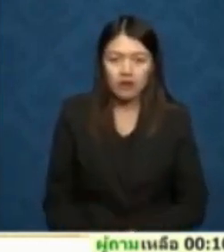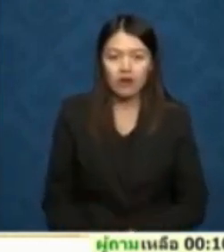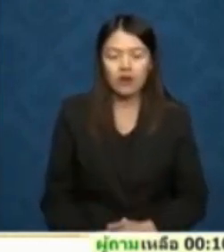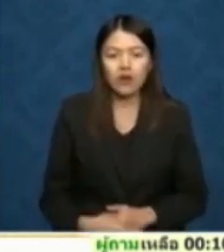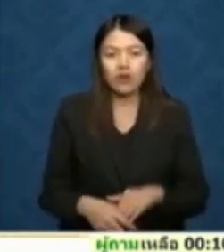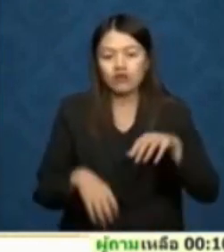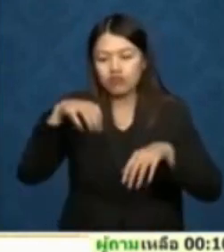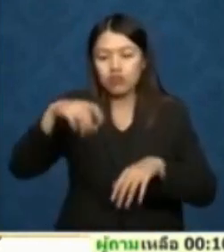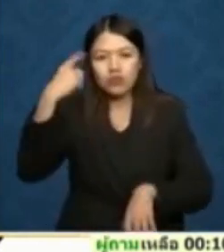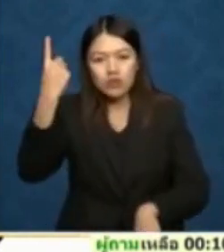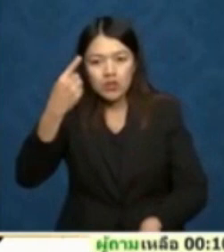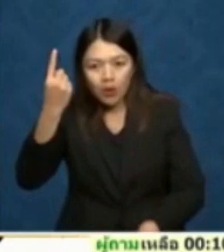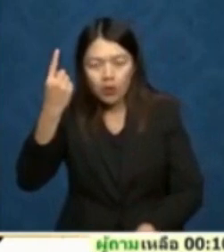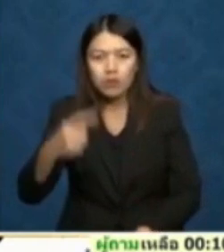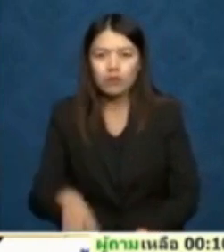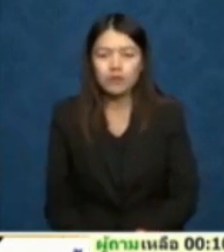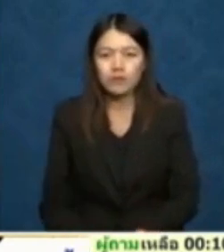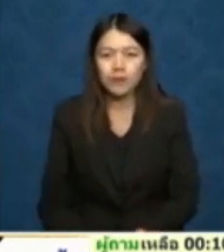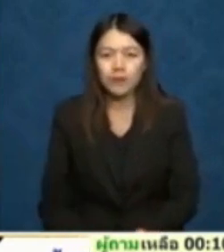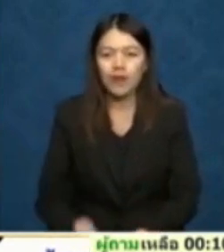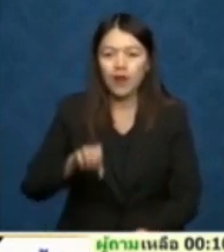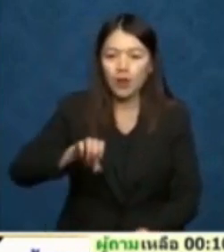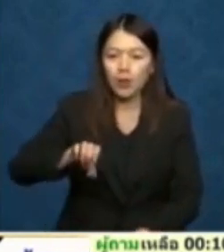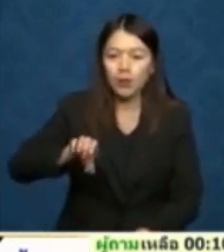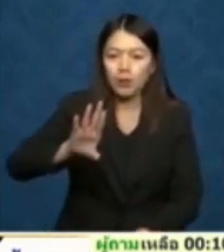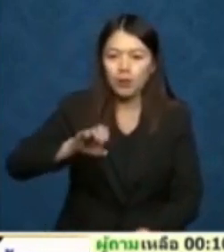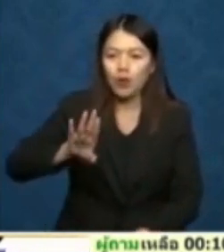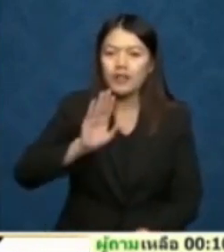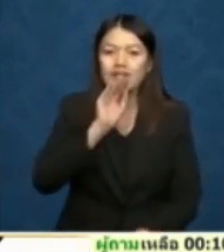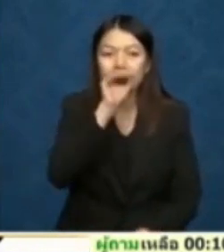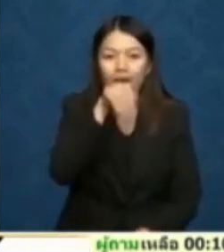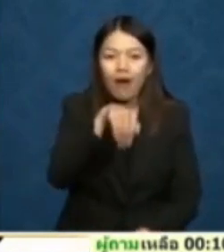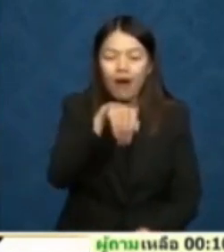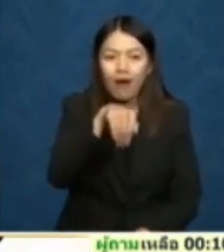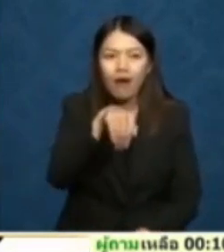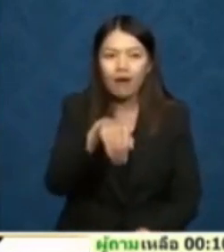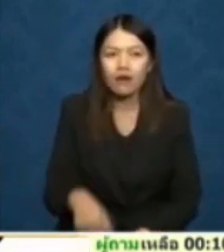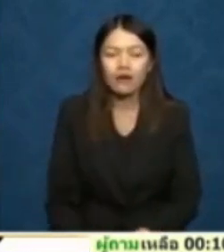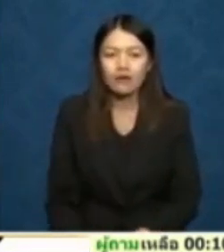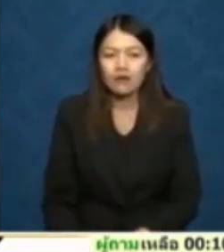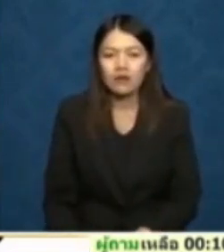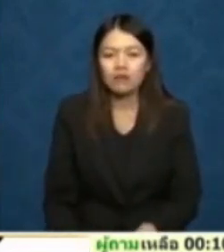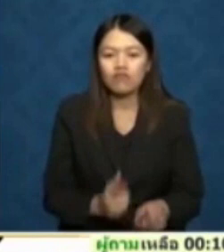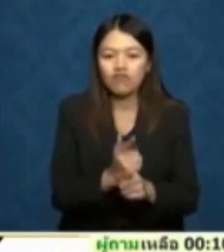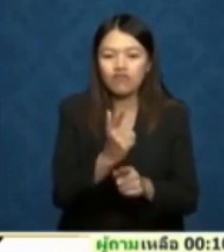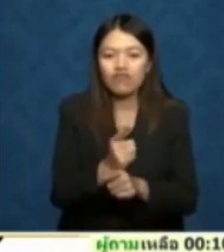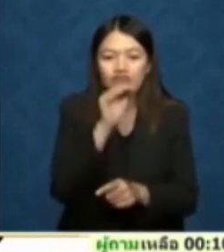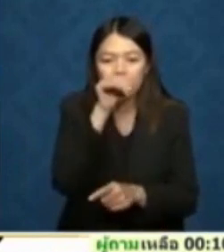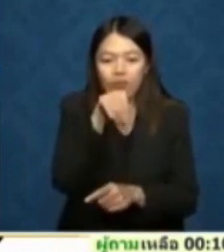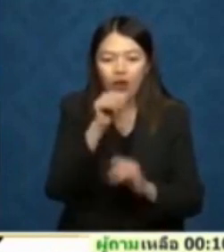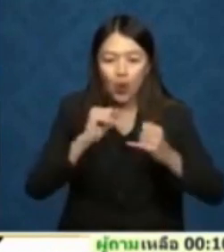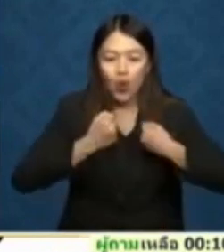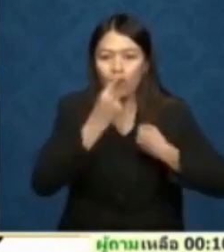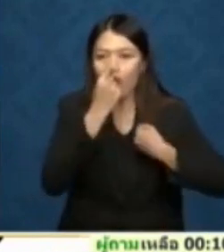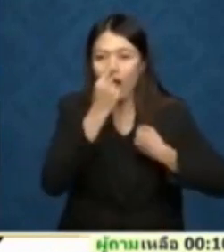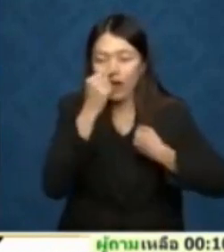ที่ยวบริษัทอีเรเฟนแชงชูรี่พาร์คจำกัดตั้งอยู่